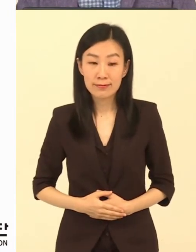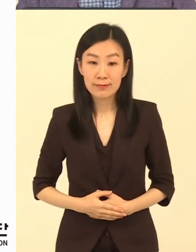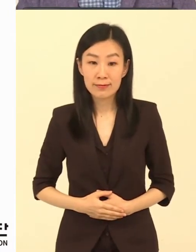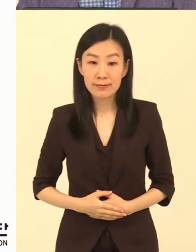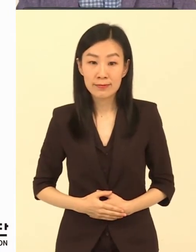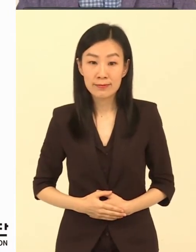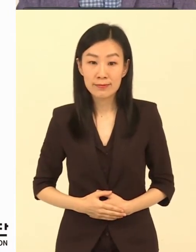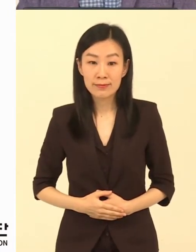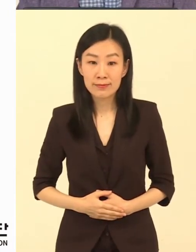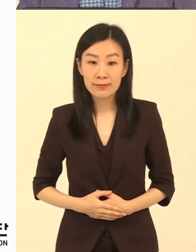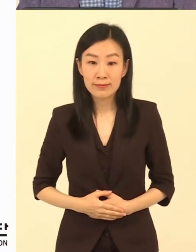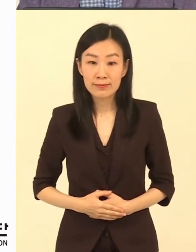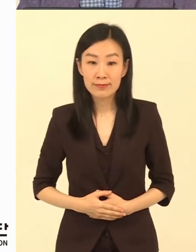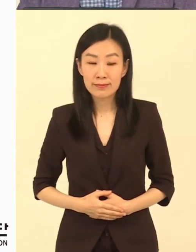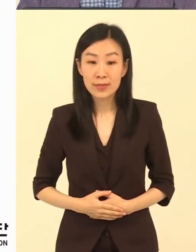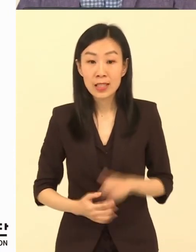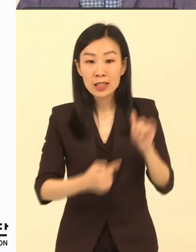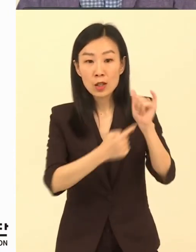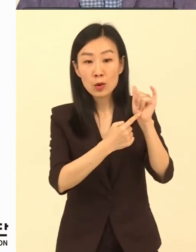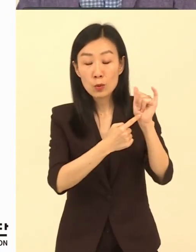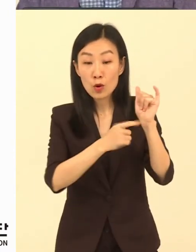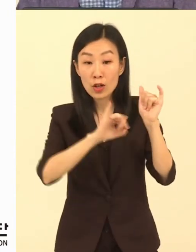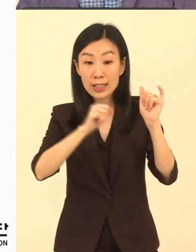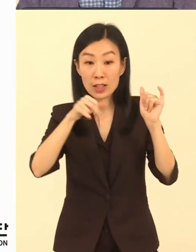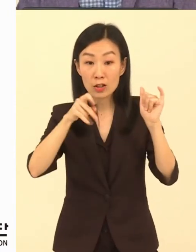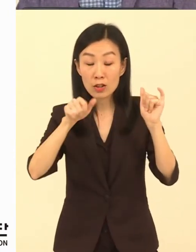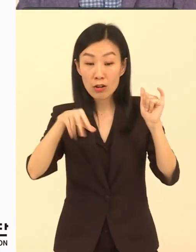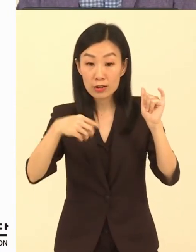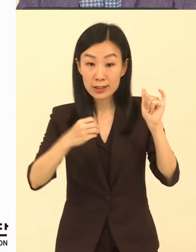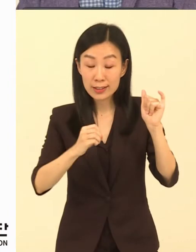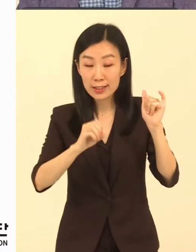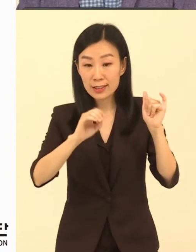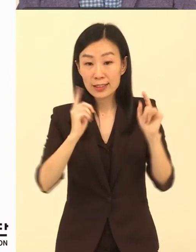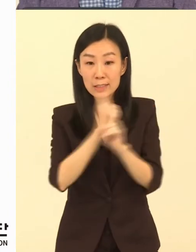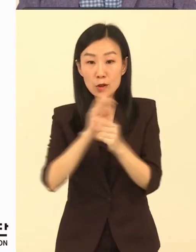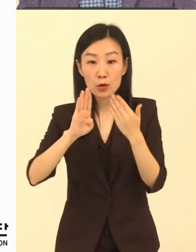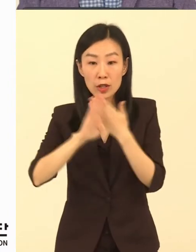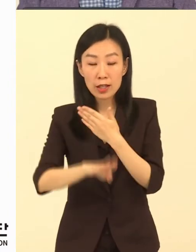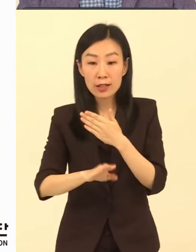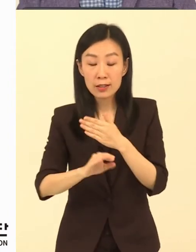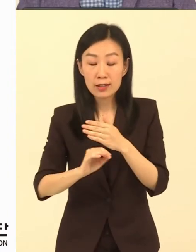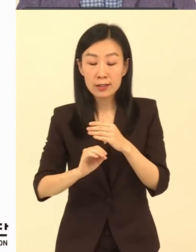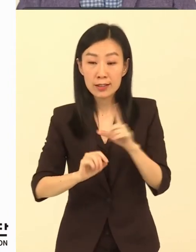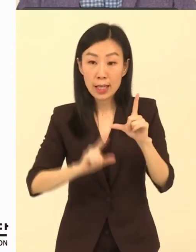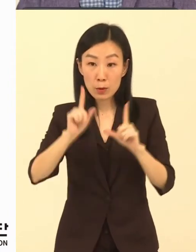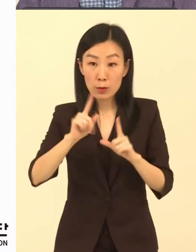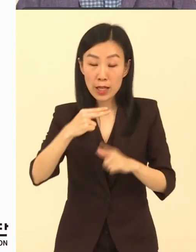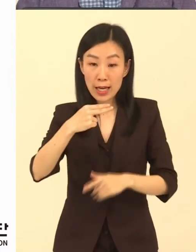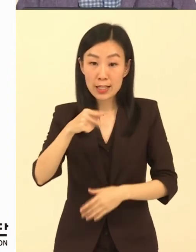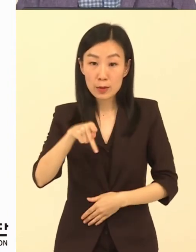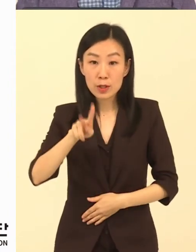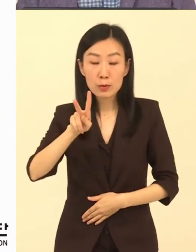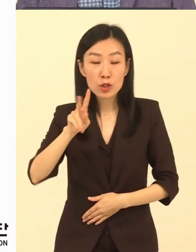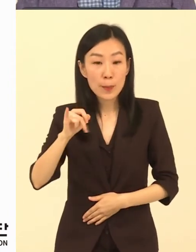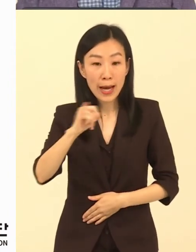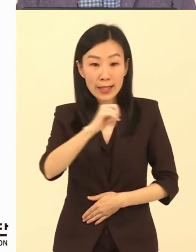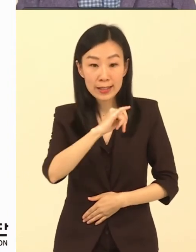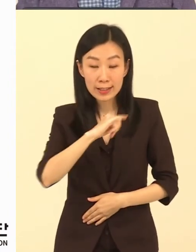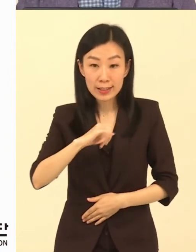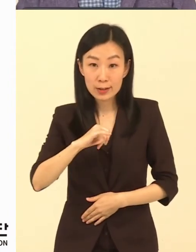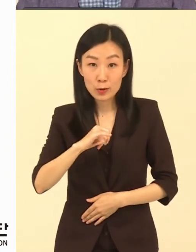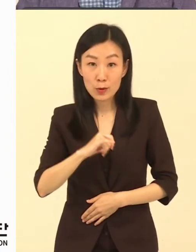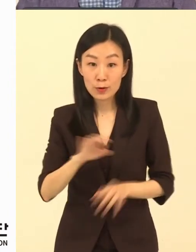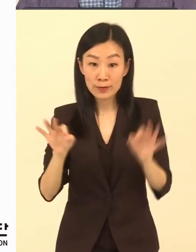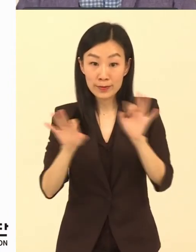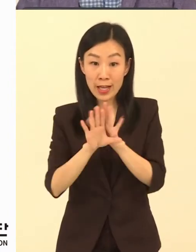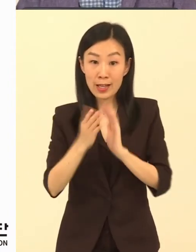자궁경부 이형성증 치료 후에는 인유두종 바이러스가 대부분 제거됩니다. 한 연구 결과에